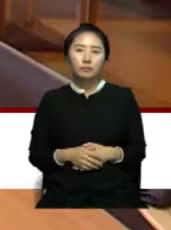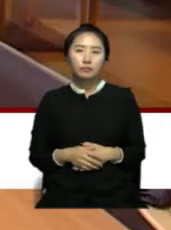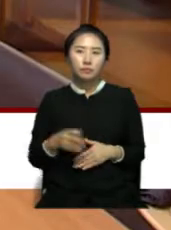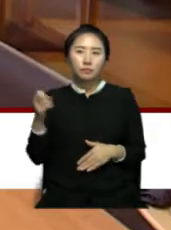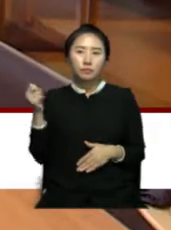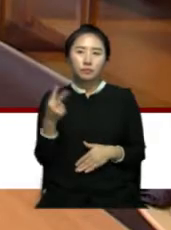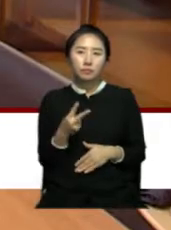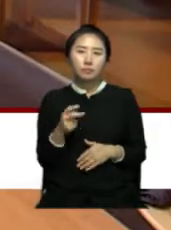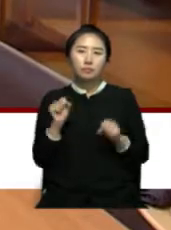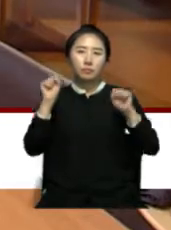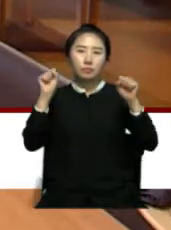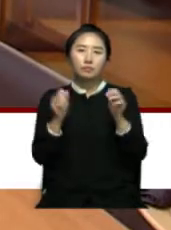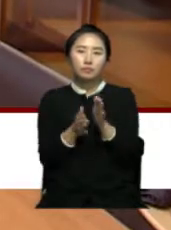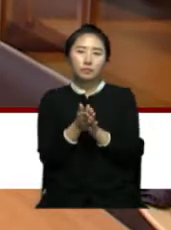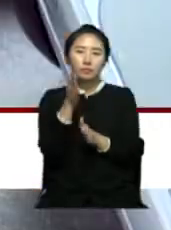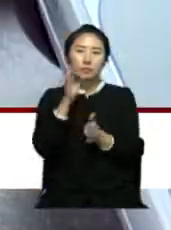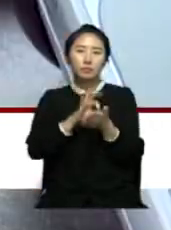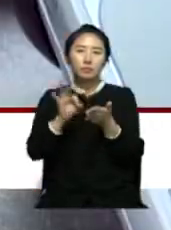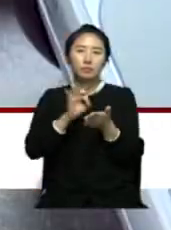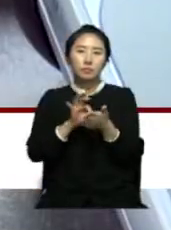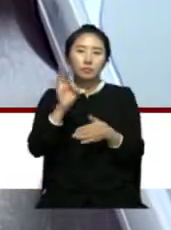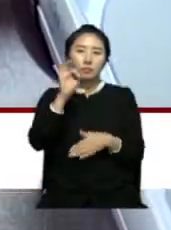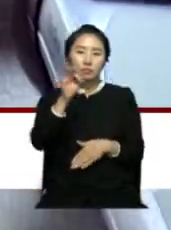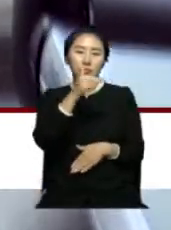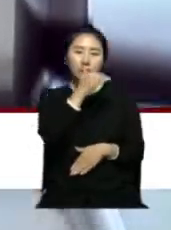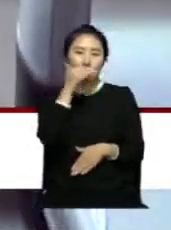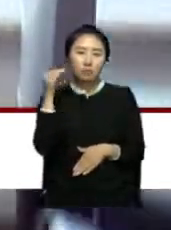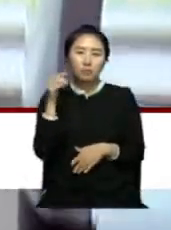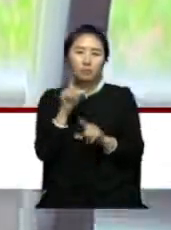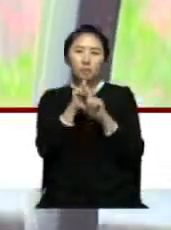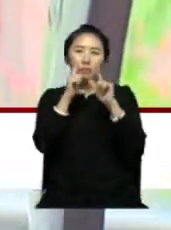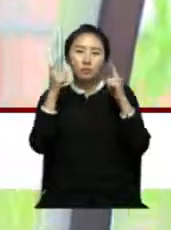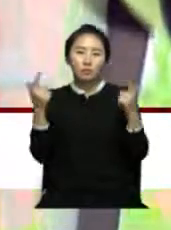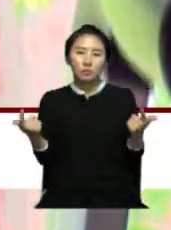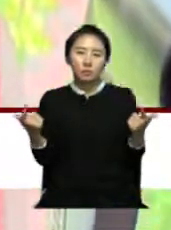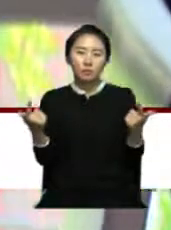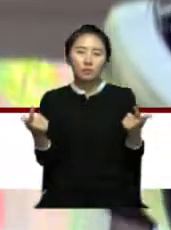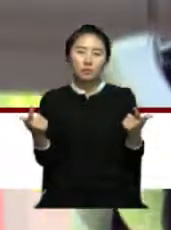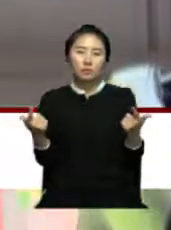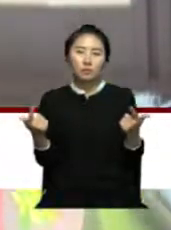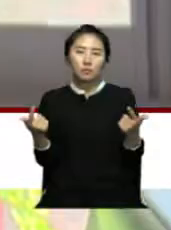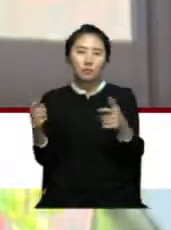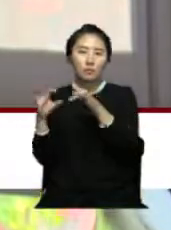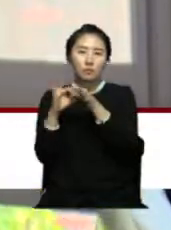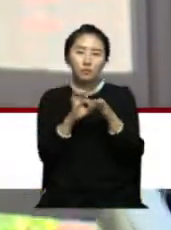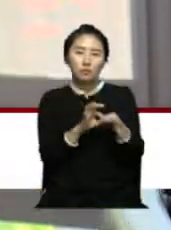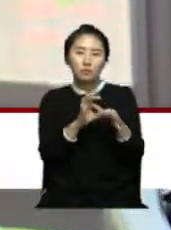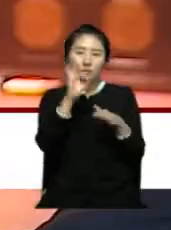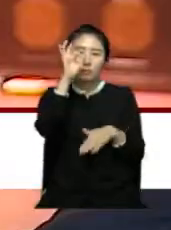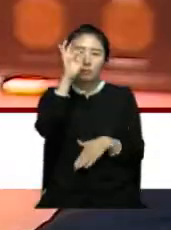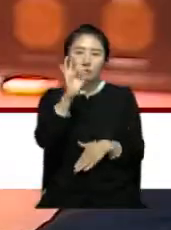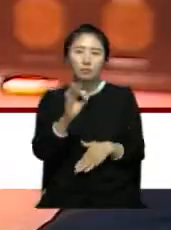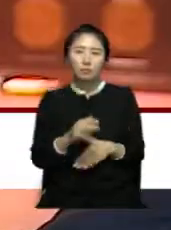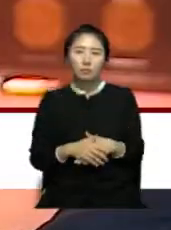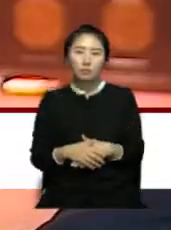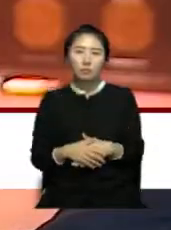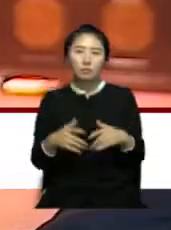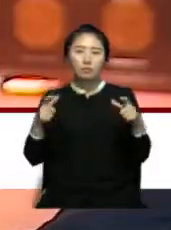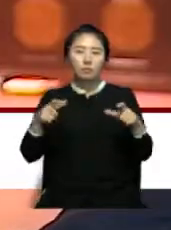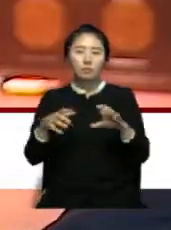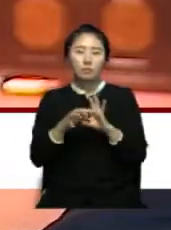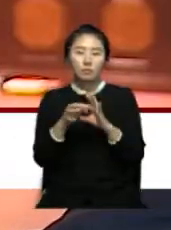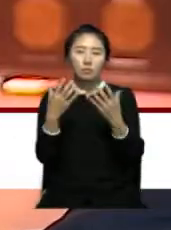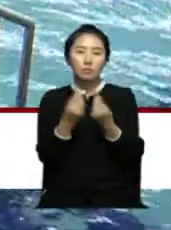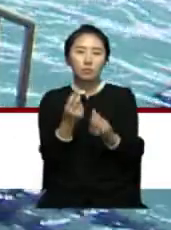또한 체육시설이 사용 녹아 적정하게 책정되어 있는 것인지 지적하고 싶습니다 9일 관련